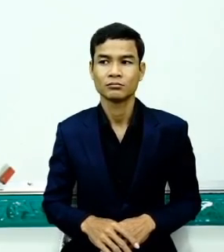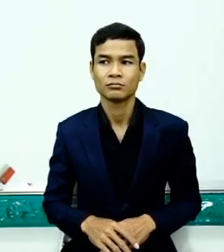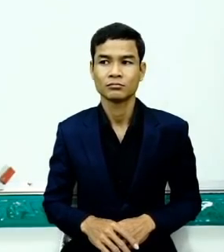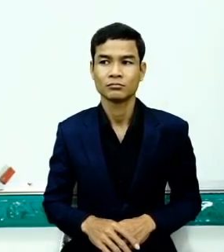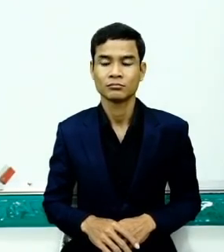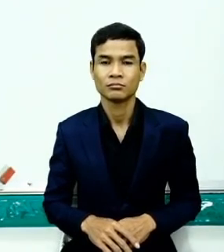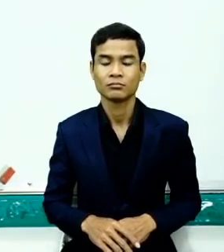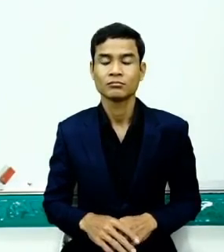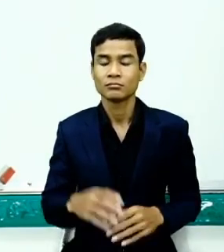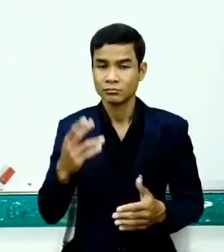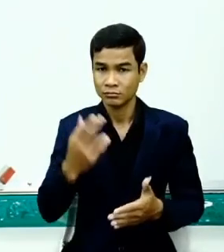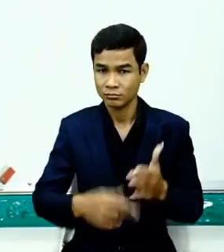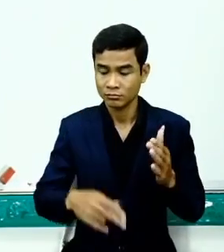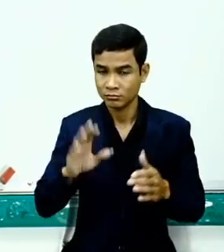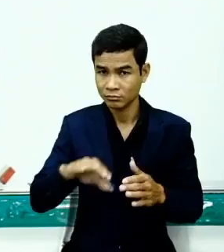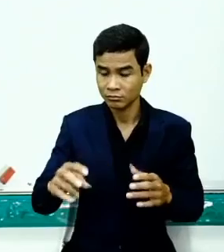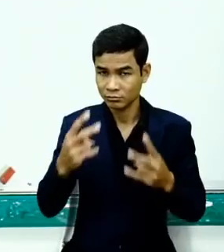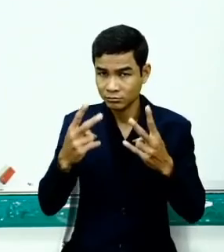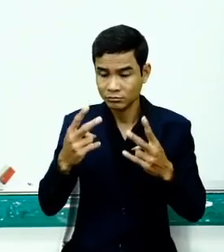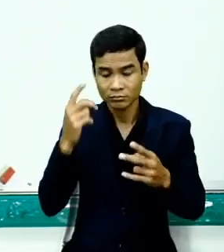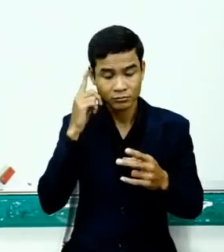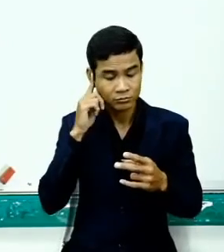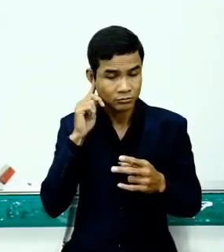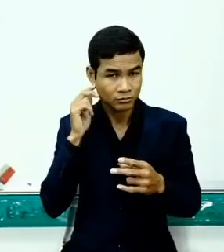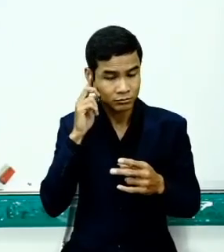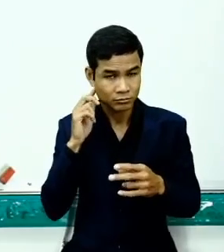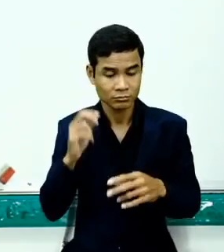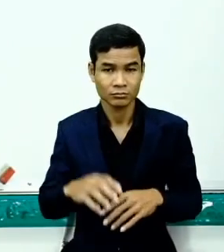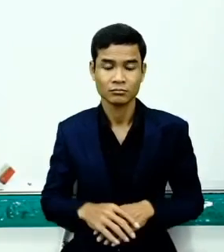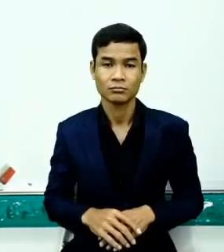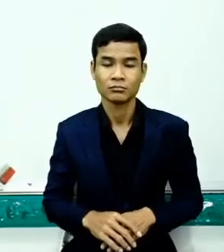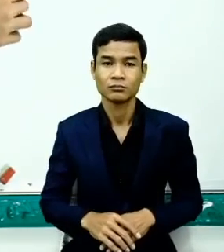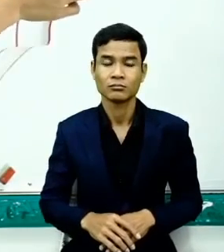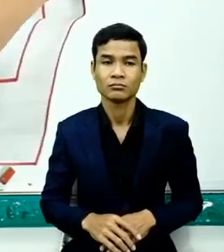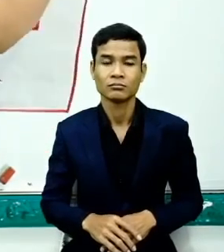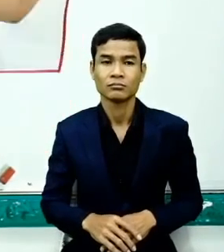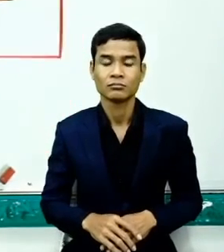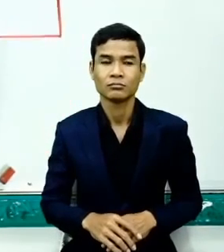ចាតើជាអ្វីដែរកូនមើលមើល